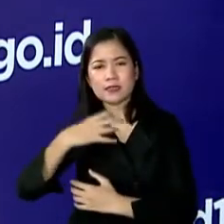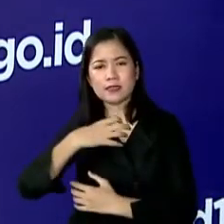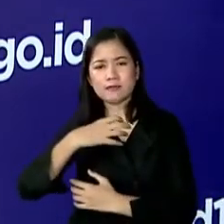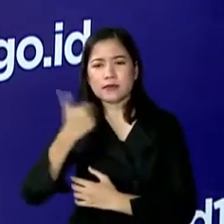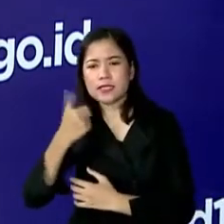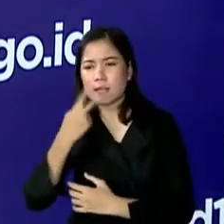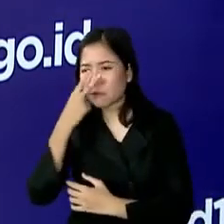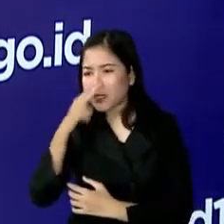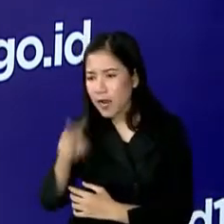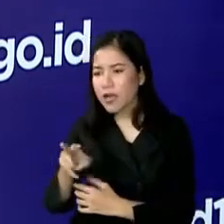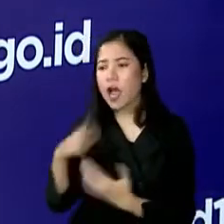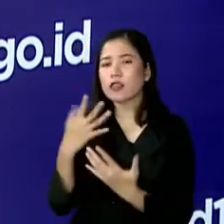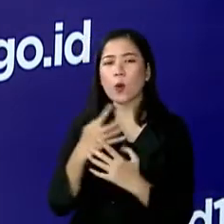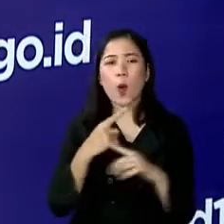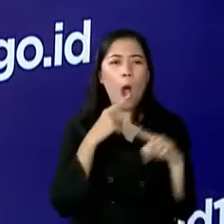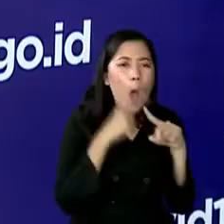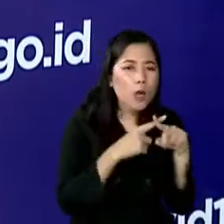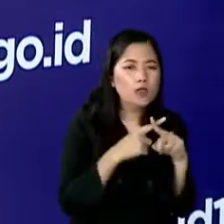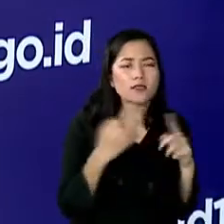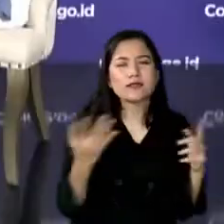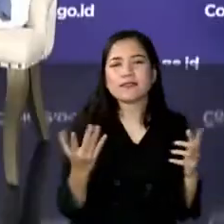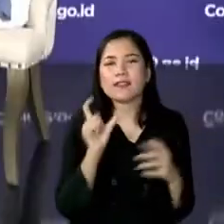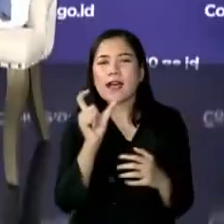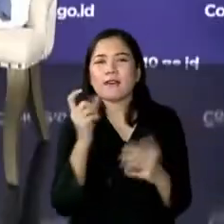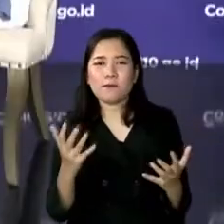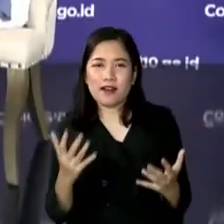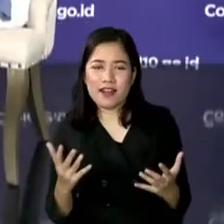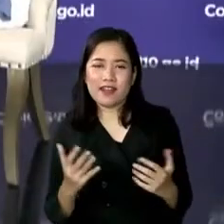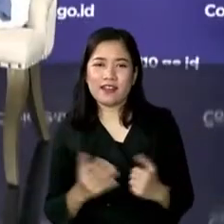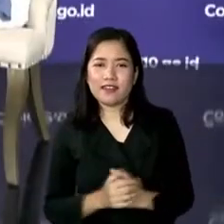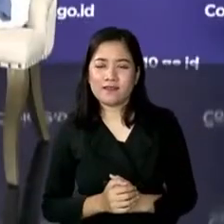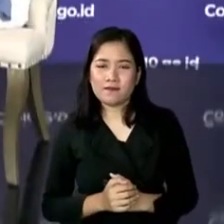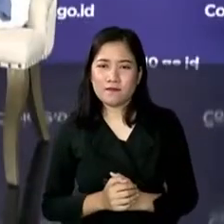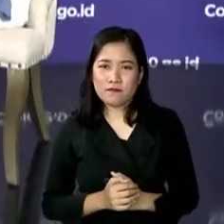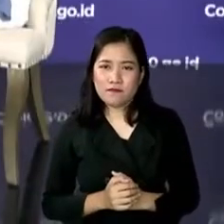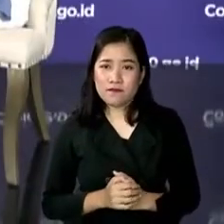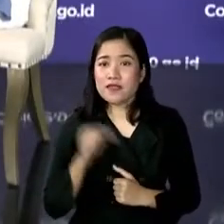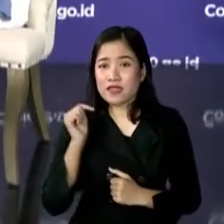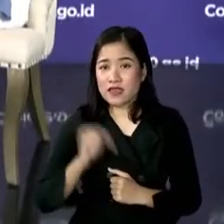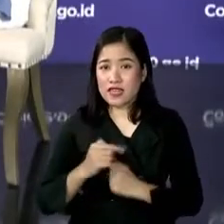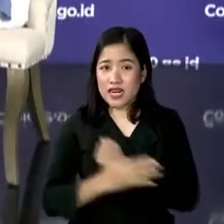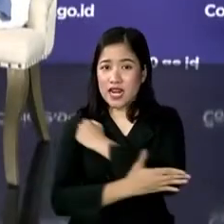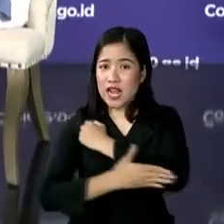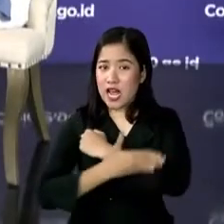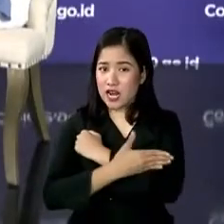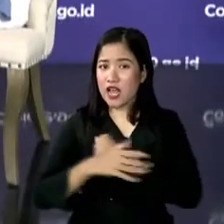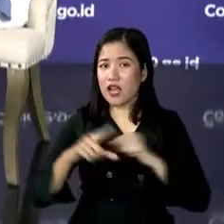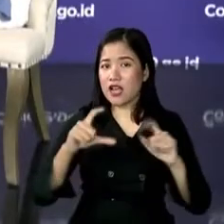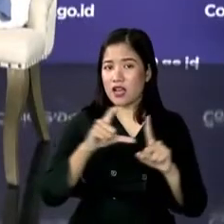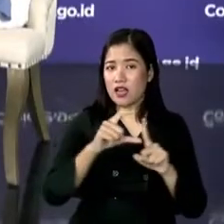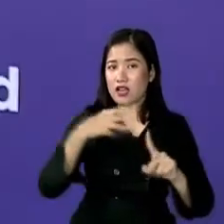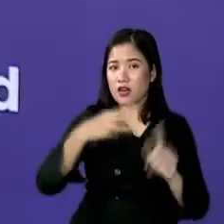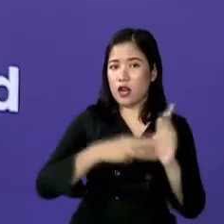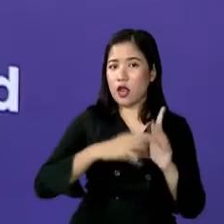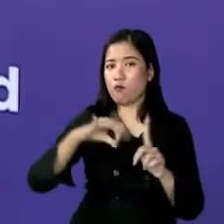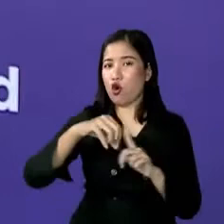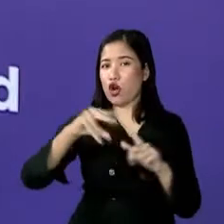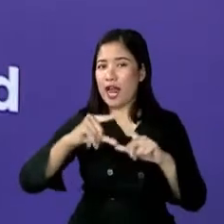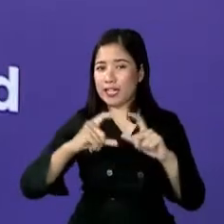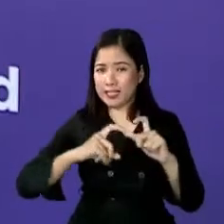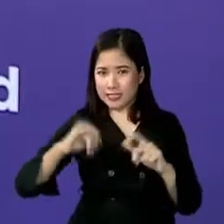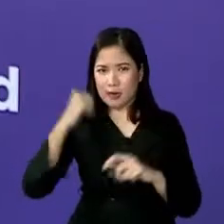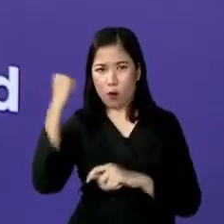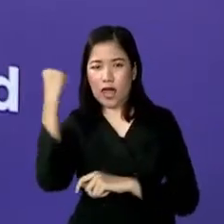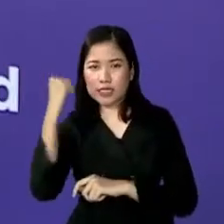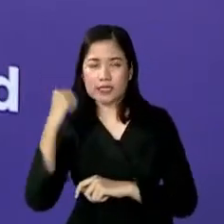akurat atau bahkan hoax Iya jadi sebagian negara demokrasi tentu kita tidak bisa menahan